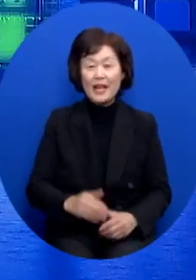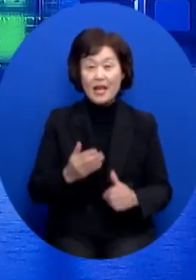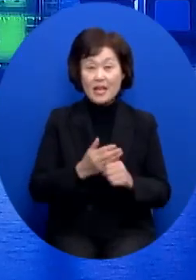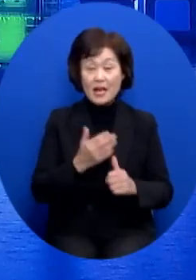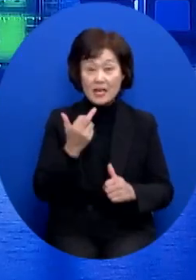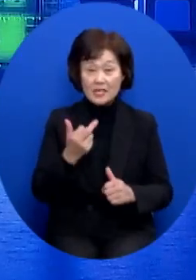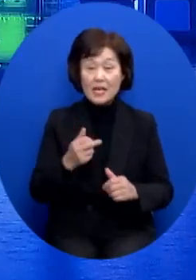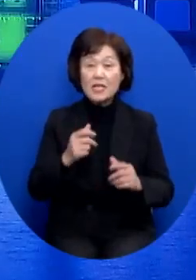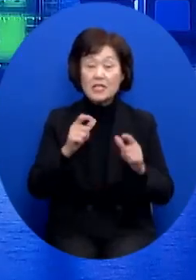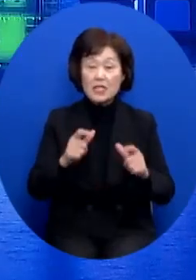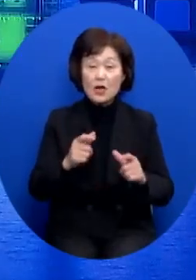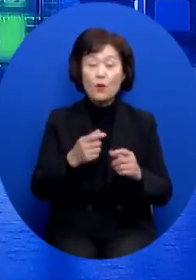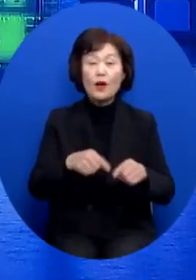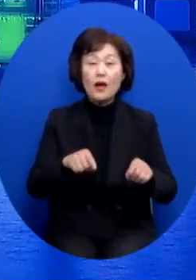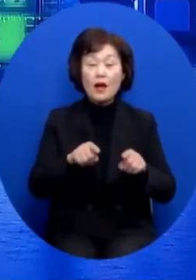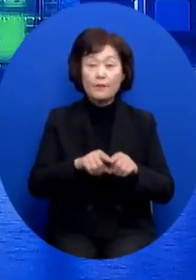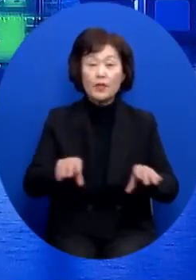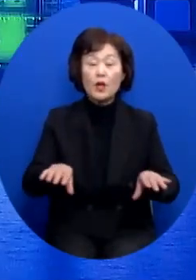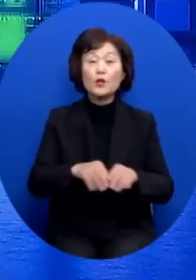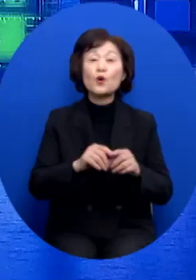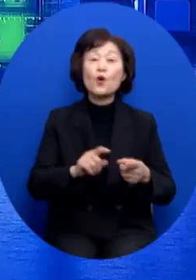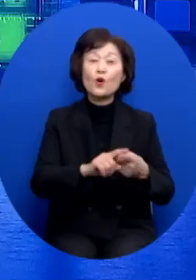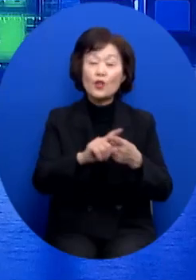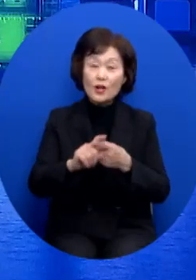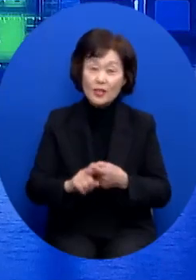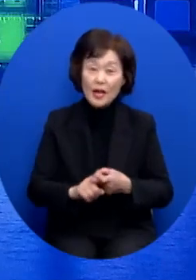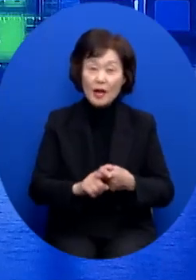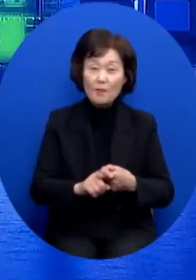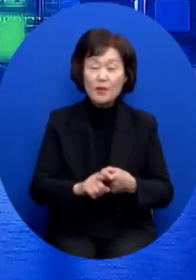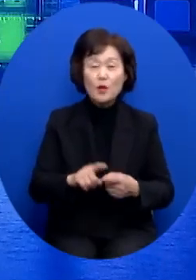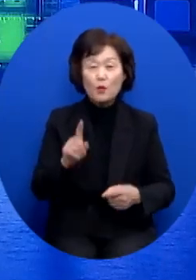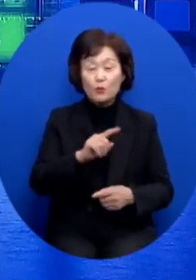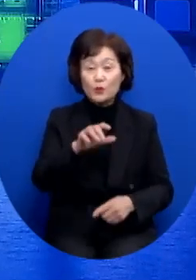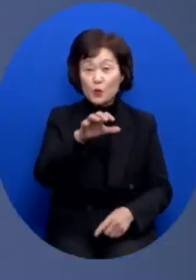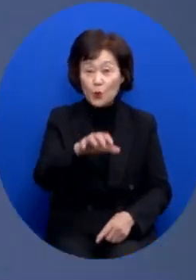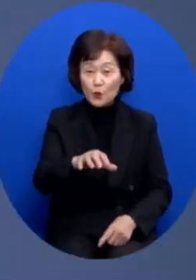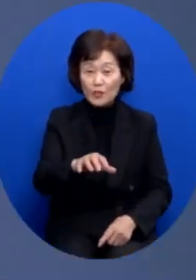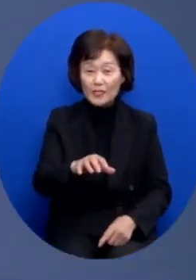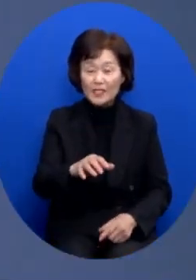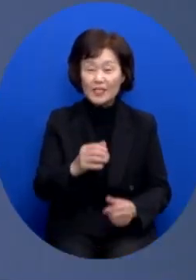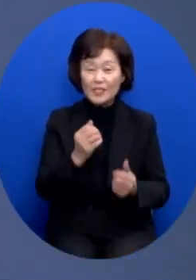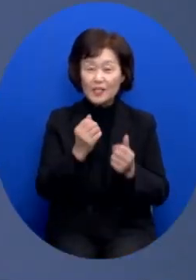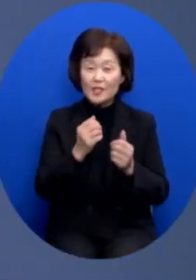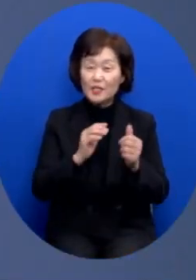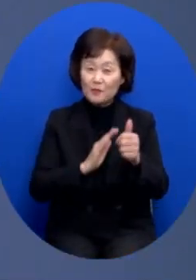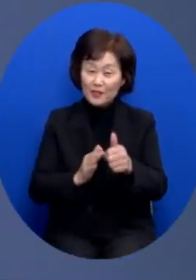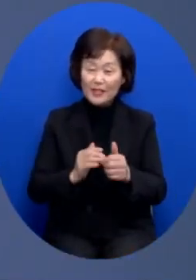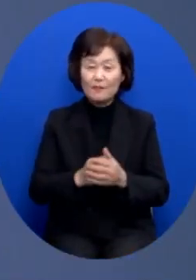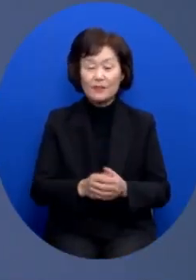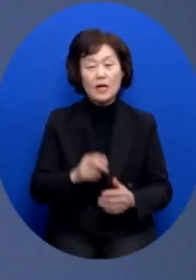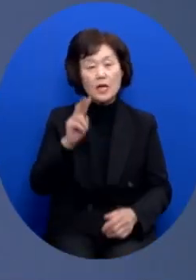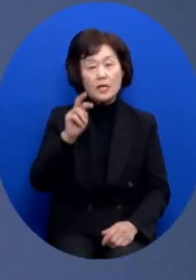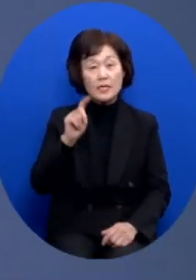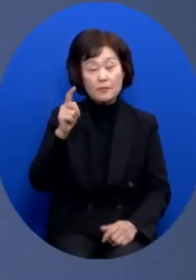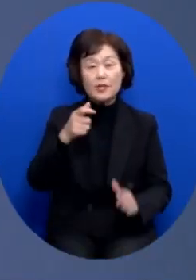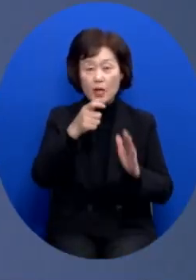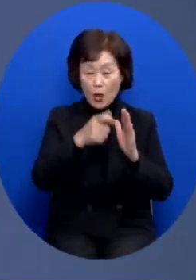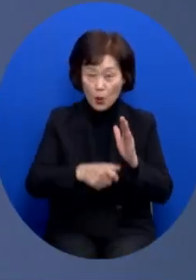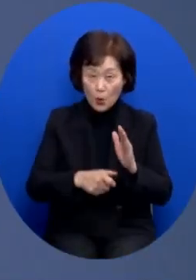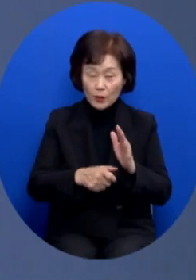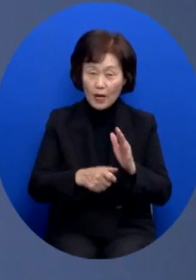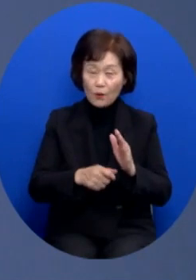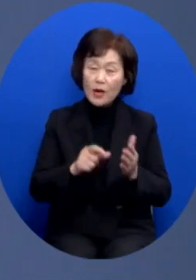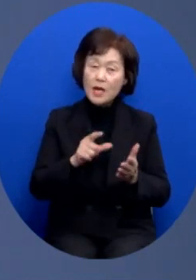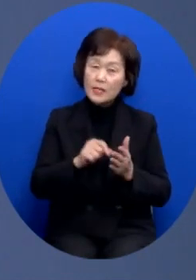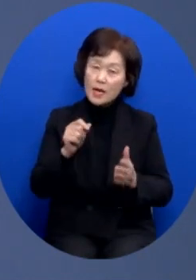양산시 기독교 총연합회가 어떤 기간인지 소개 부탁드리겠습니다 양산에는 21개 교단과 약